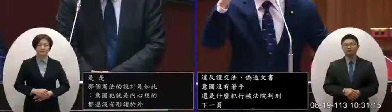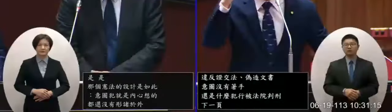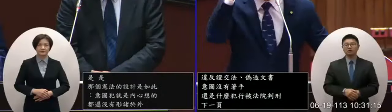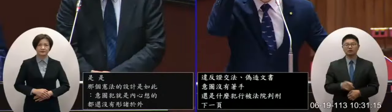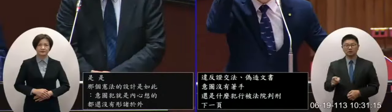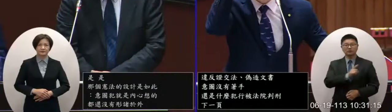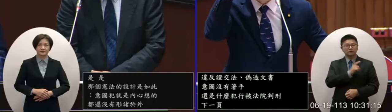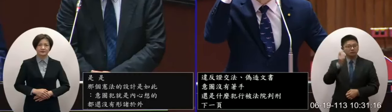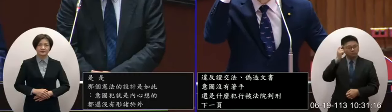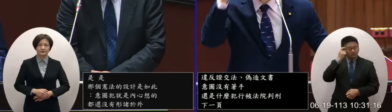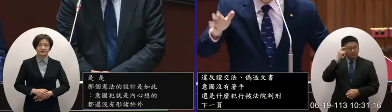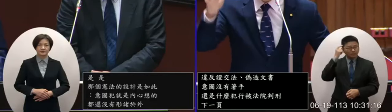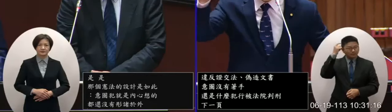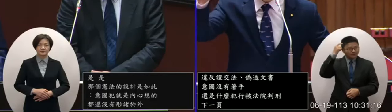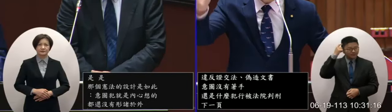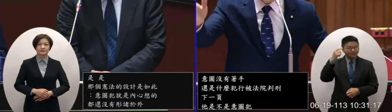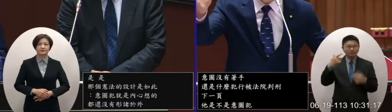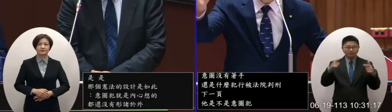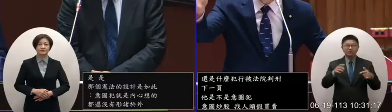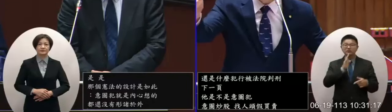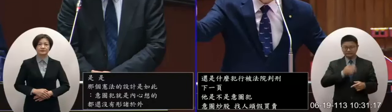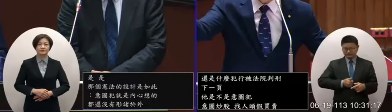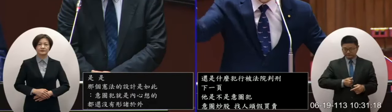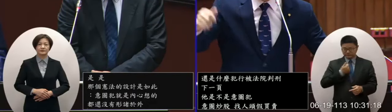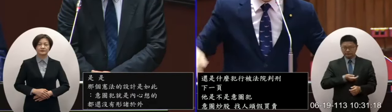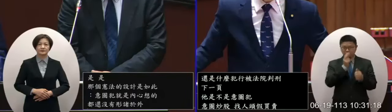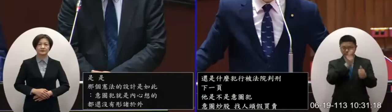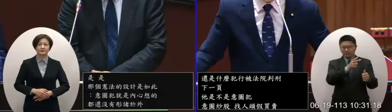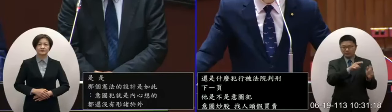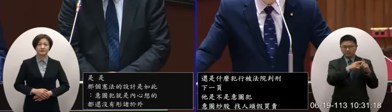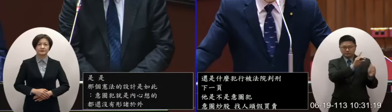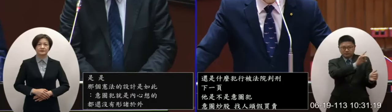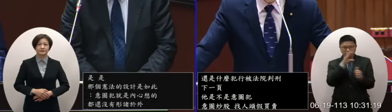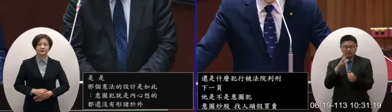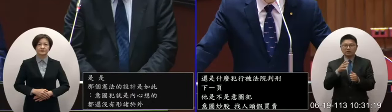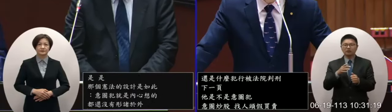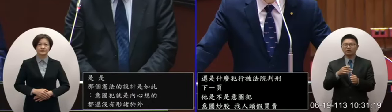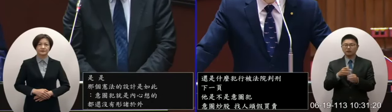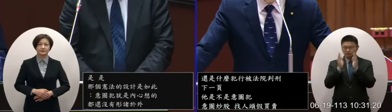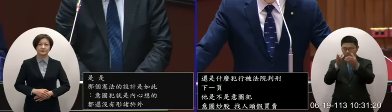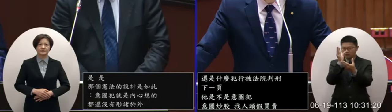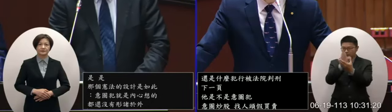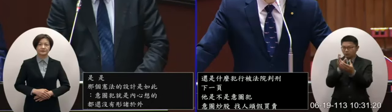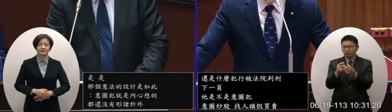图的思想，而是因为他实际的这样的炒股行为，您了解吗？